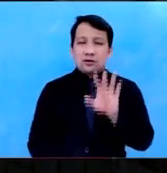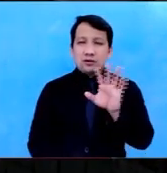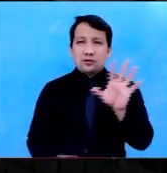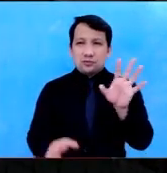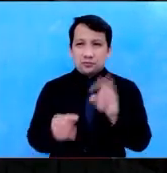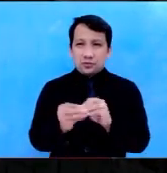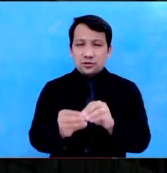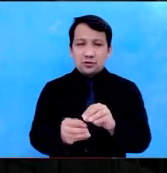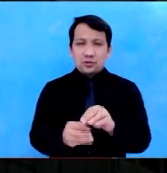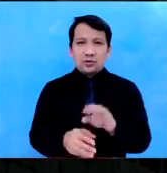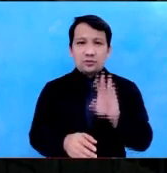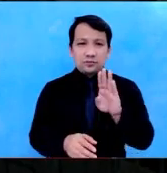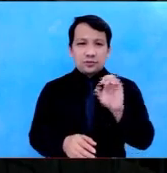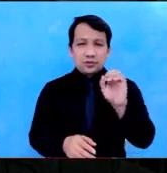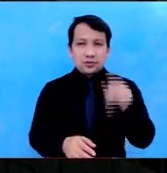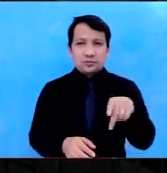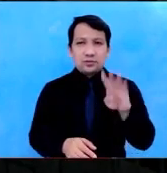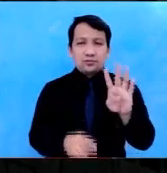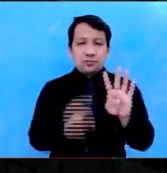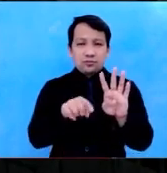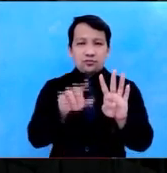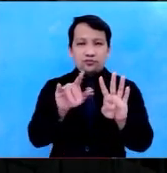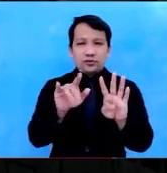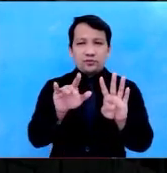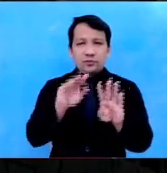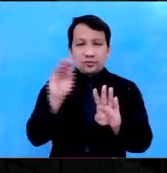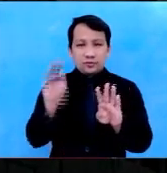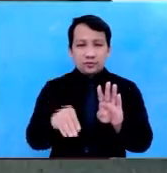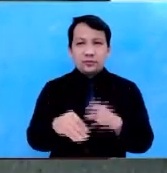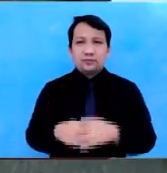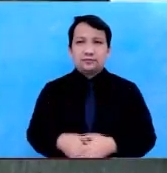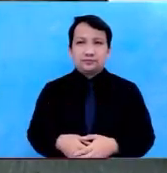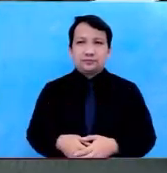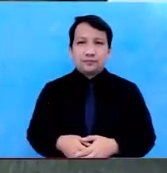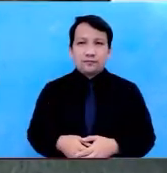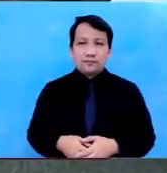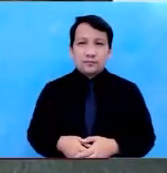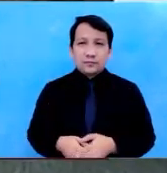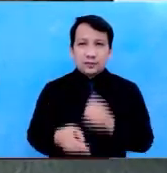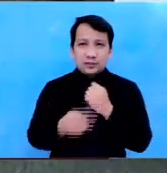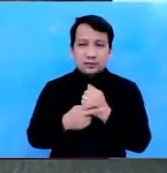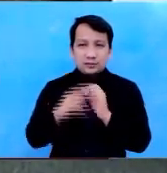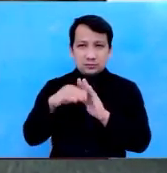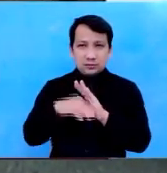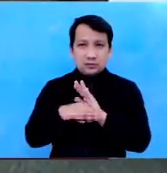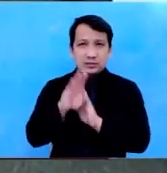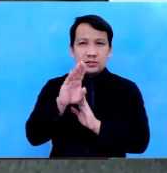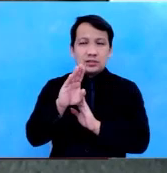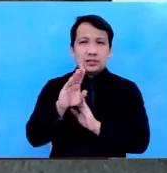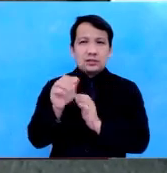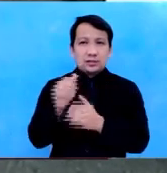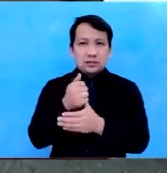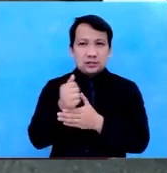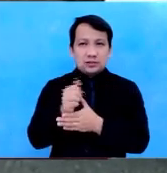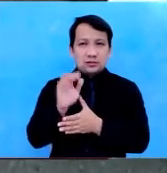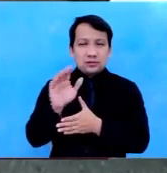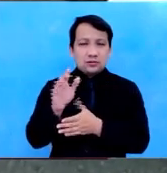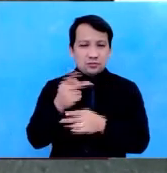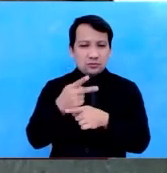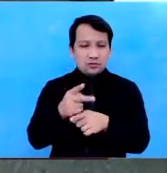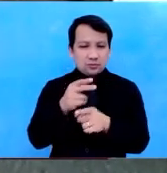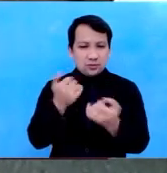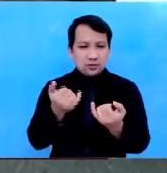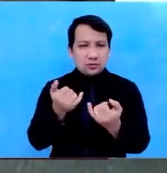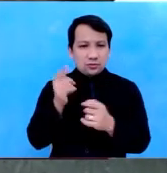Bangko Sentral sa 4.25%. Ginawa yan kasabay ng pagtaas ng average inflation projection ngayong